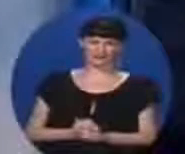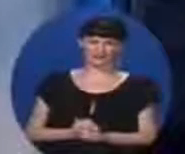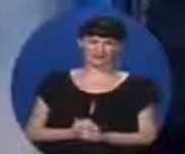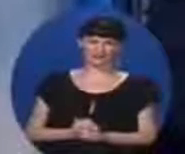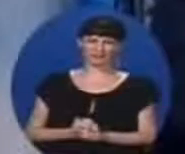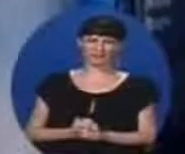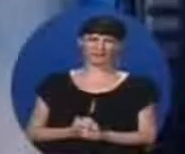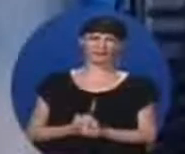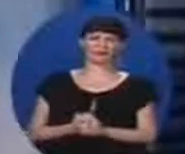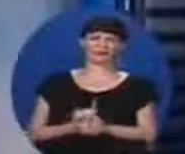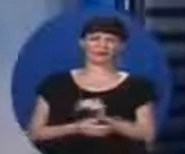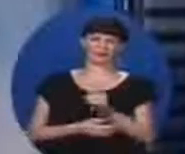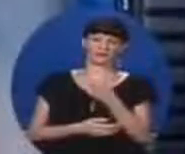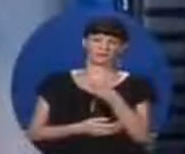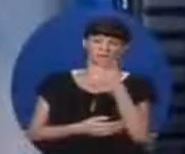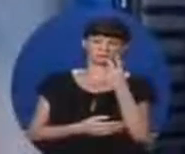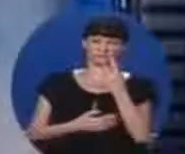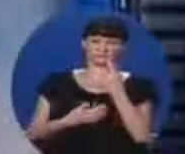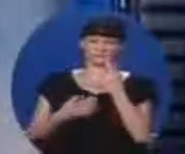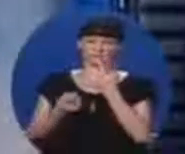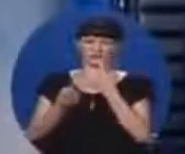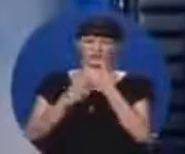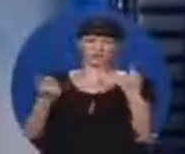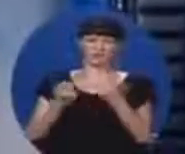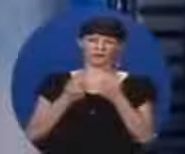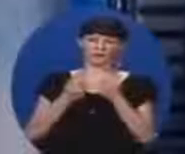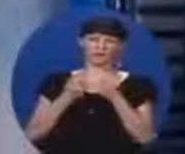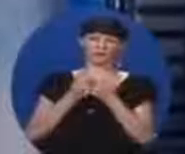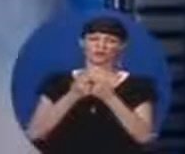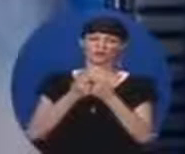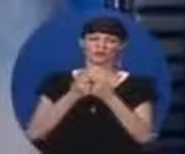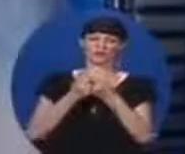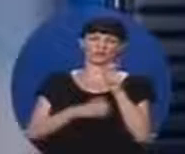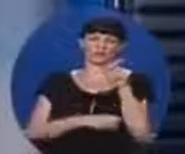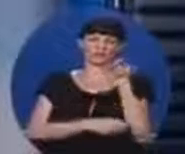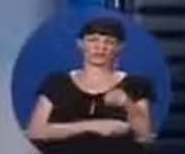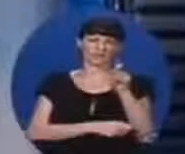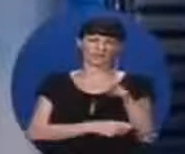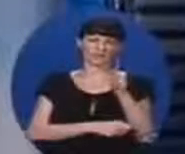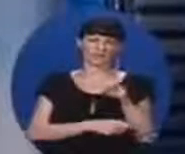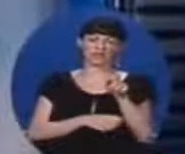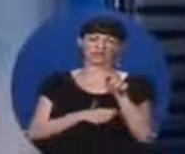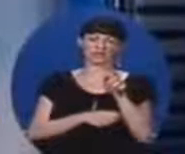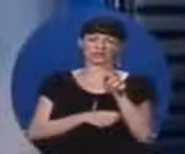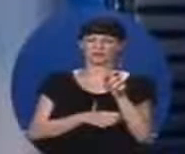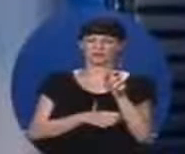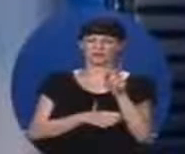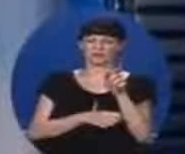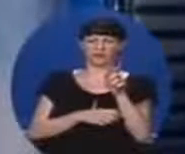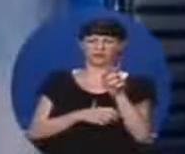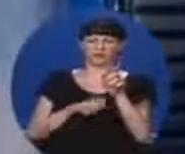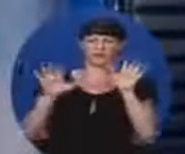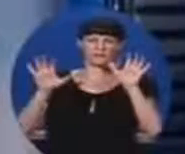האם השעייתו, שעייתו מרצון של נשיא בית המשפט המחוזי בנצרת השופט יצחק כהן שחשב לעבירות מין, עשויה לפתוח